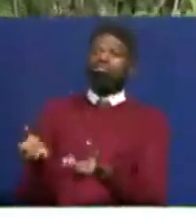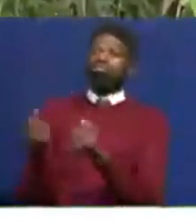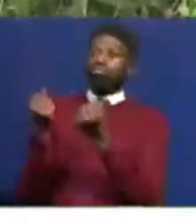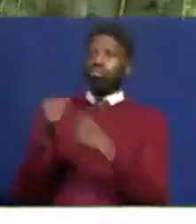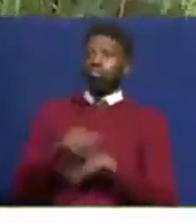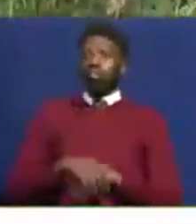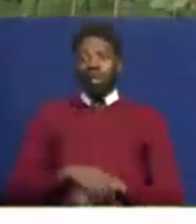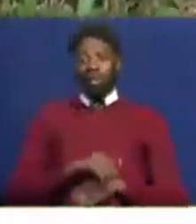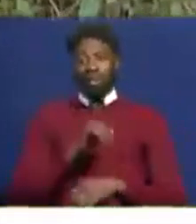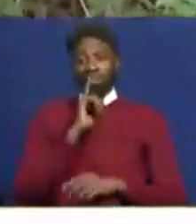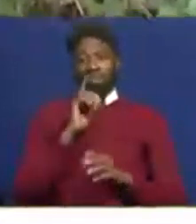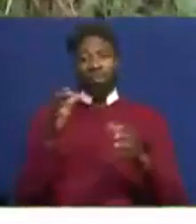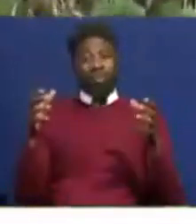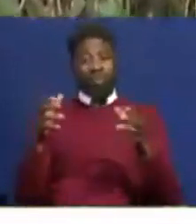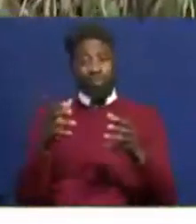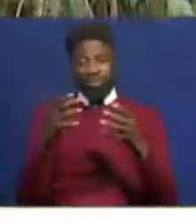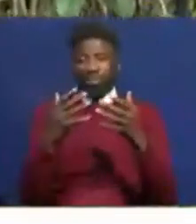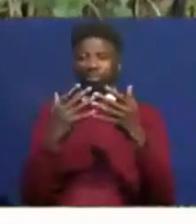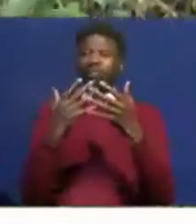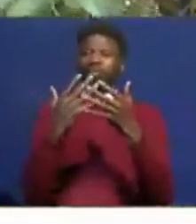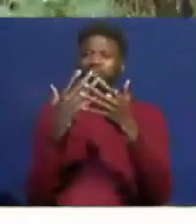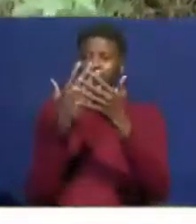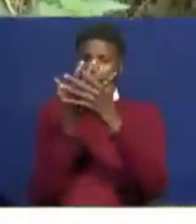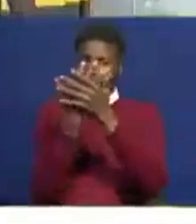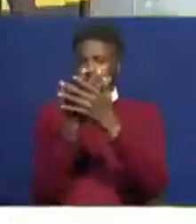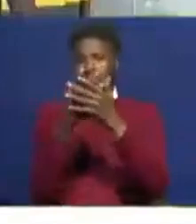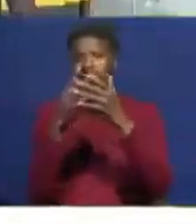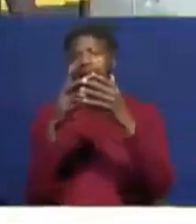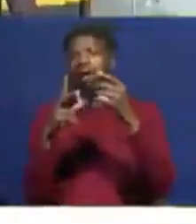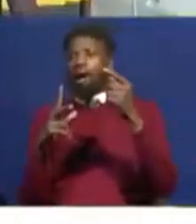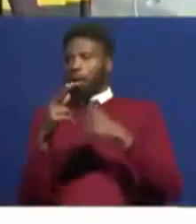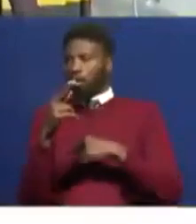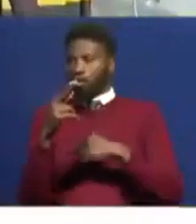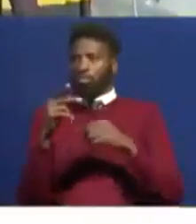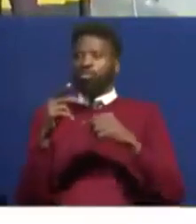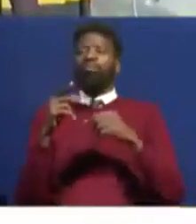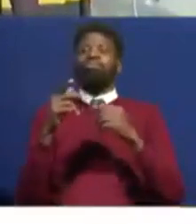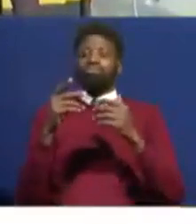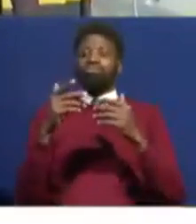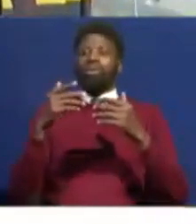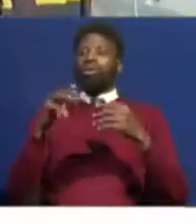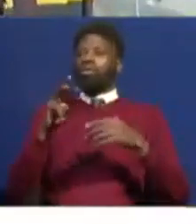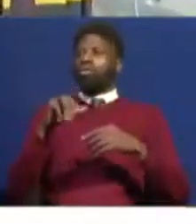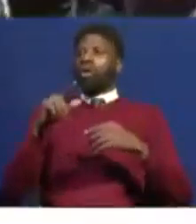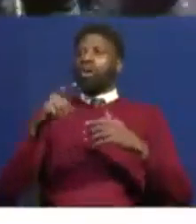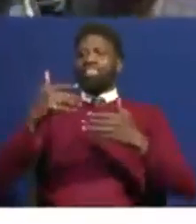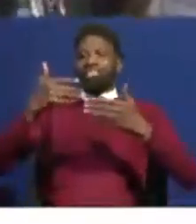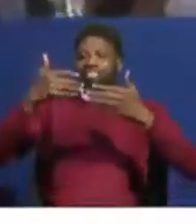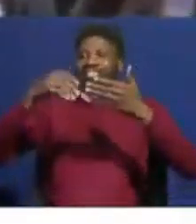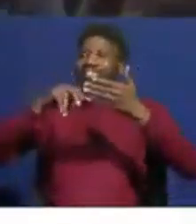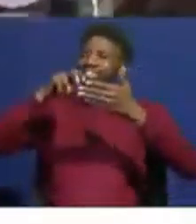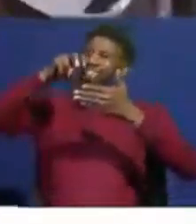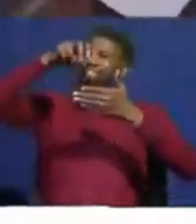waya kwenye seli na kukwea ukuta kabla ya kutoroka usiku wa tarehe 20 mwezi Agosti mwaka huu.